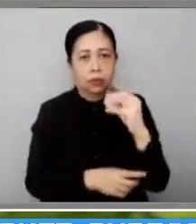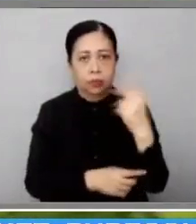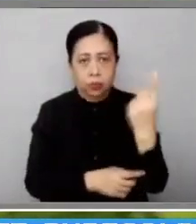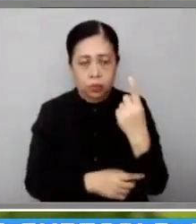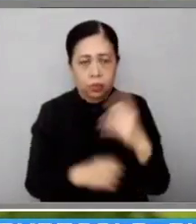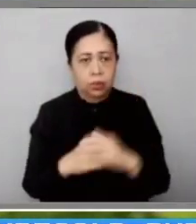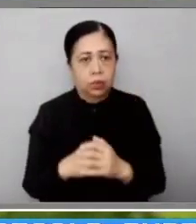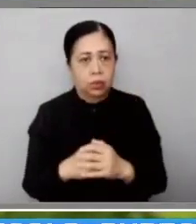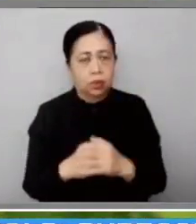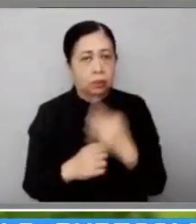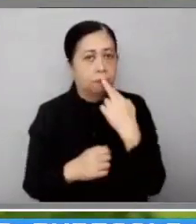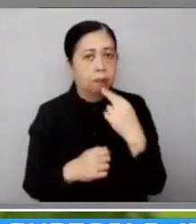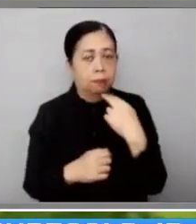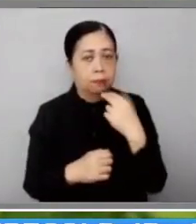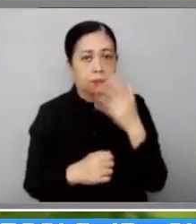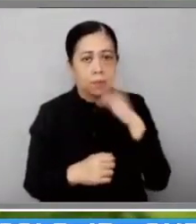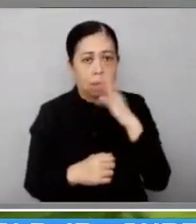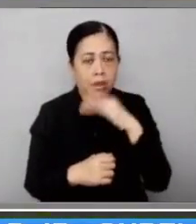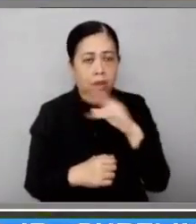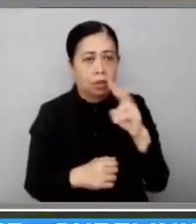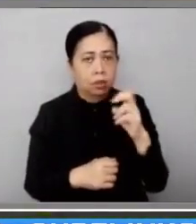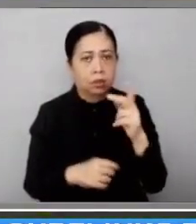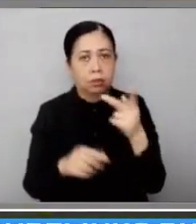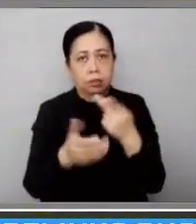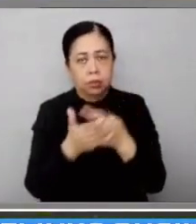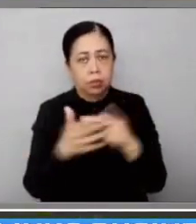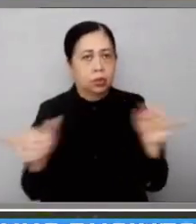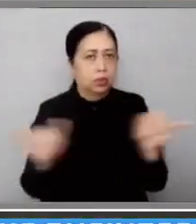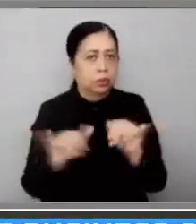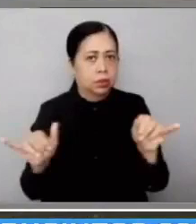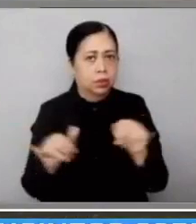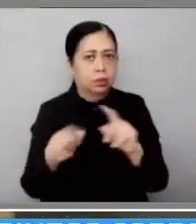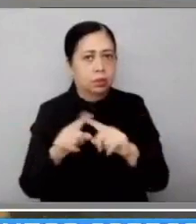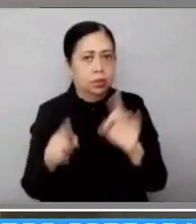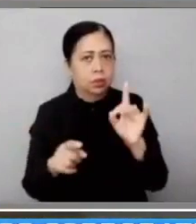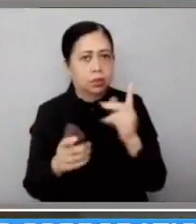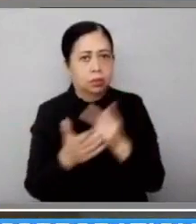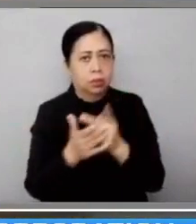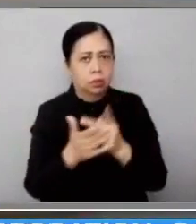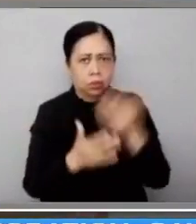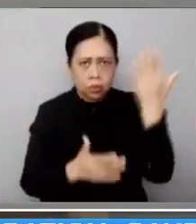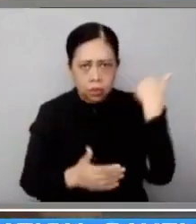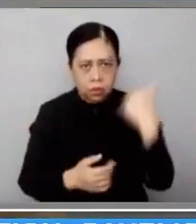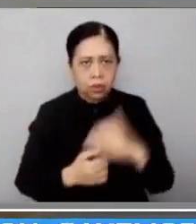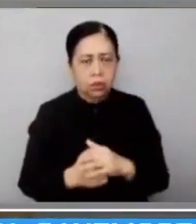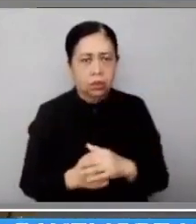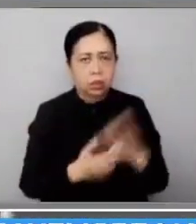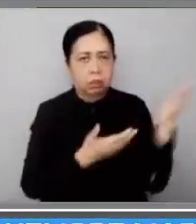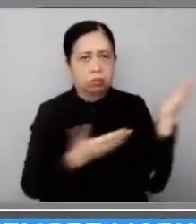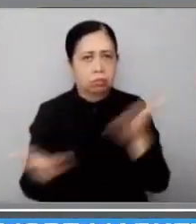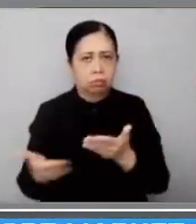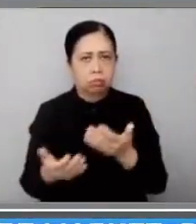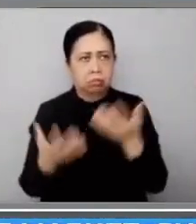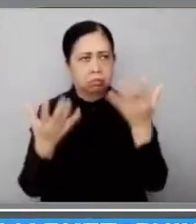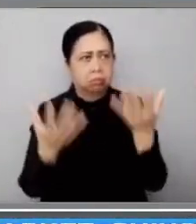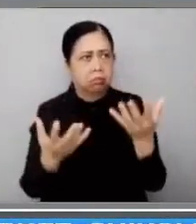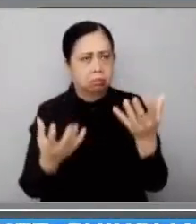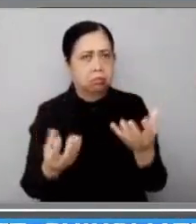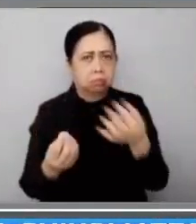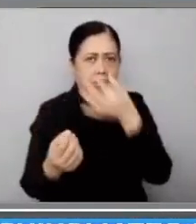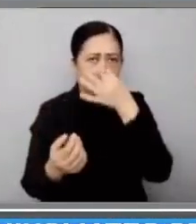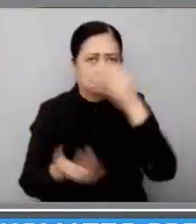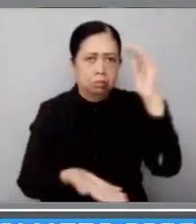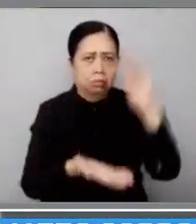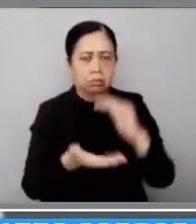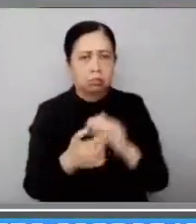pulang sili naman, 200 pesos din kada kilo, pero 80 pesos lang dati. Ang mga biyahe na yun, nabawasan na. Kasi daw po, mahal